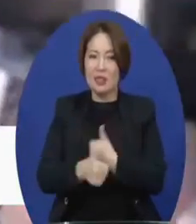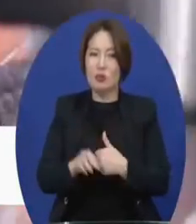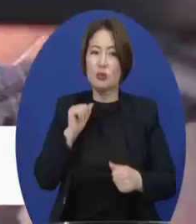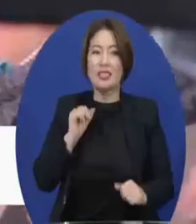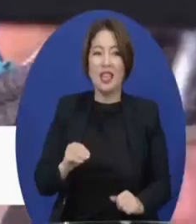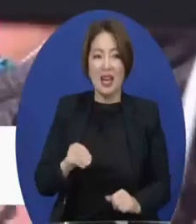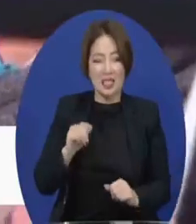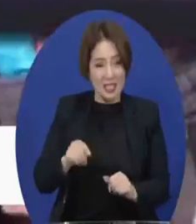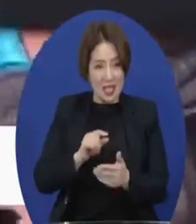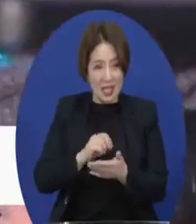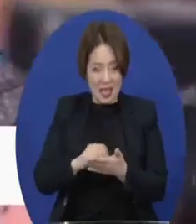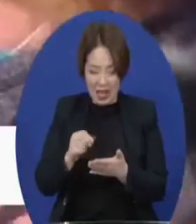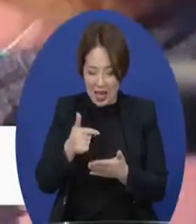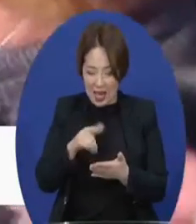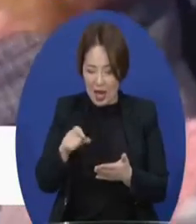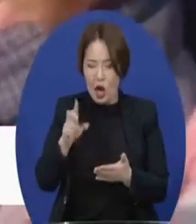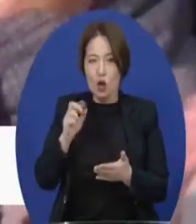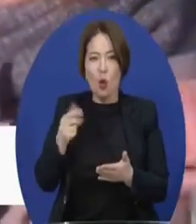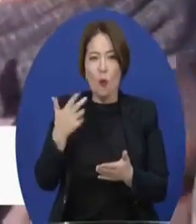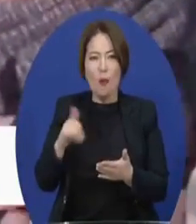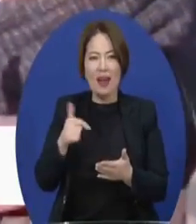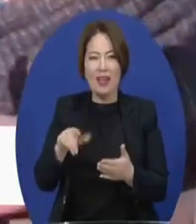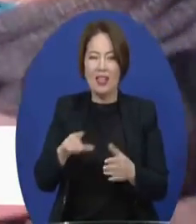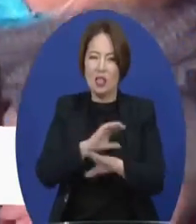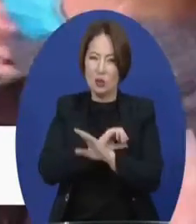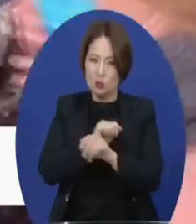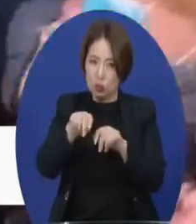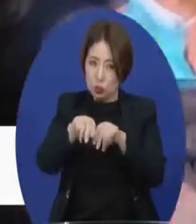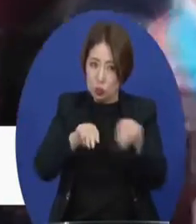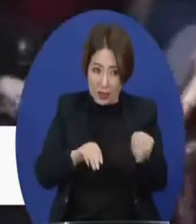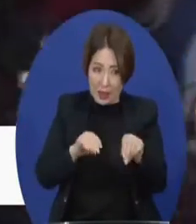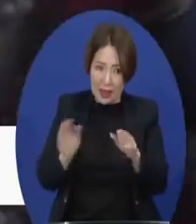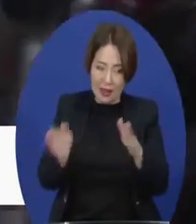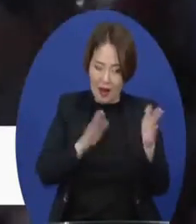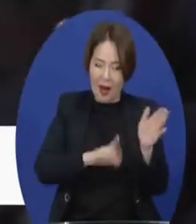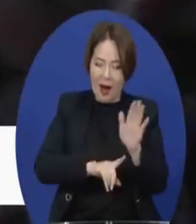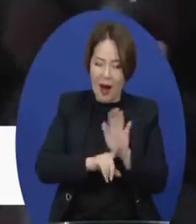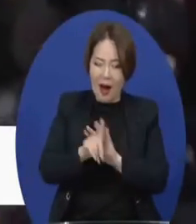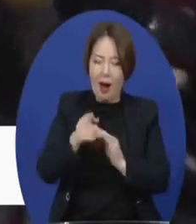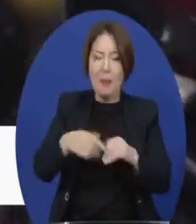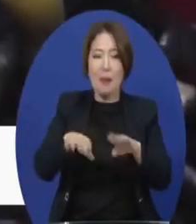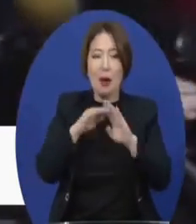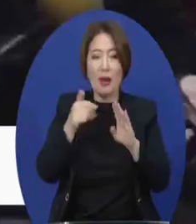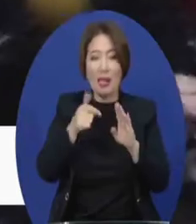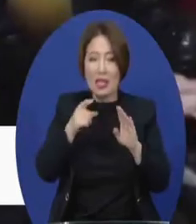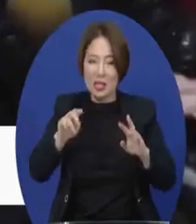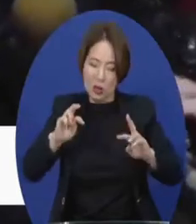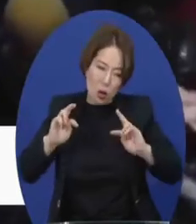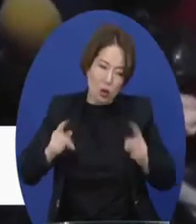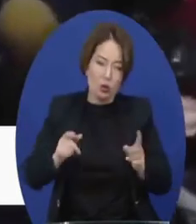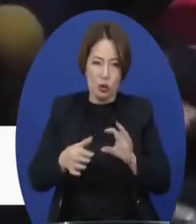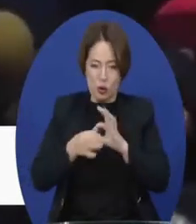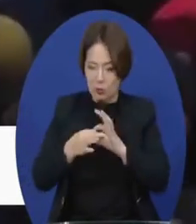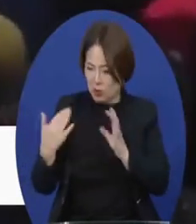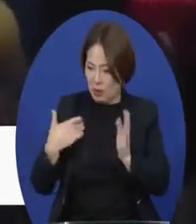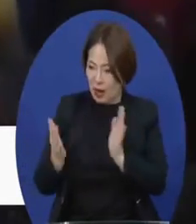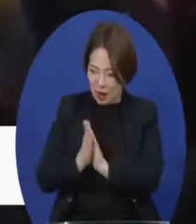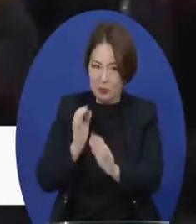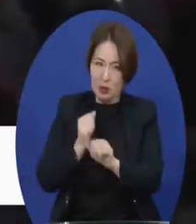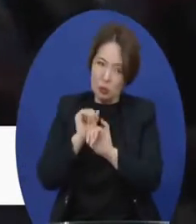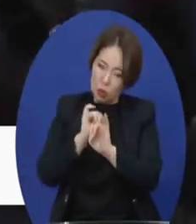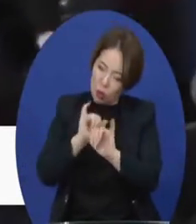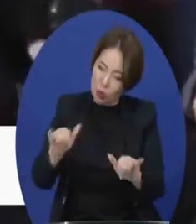гэрээг Дубайн гэрээг бүрэн бүсэн цуцлах за анх байгуулсан хөрөнгө оруулалтын гэрээг бүрэн өөрчлөх тал дээр таныг хамтарч ажиллано